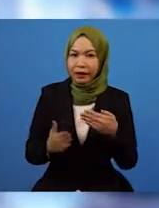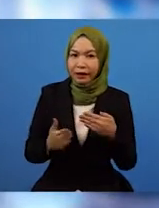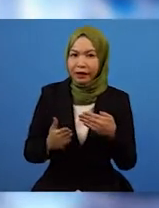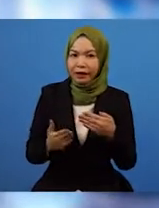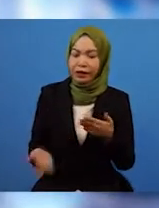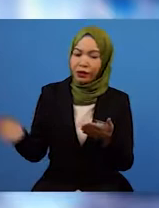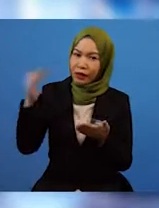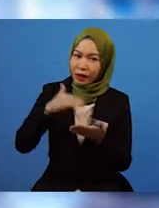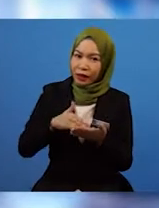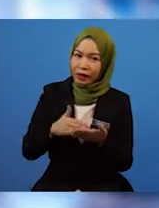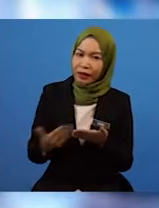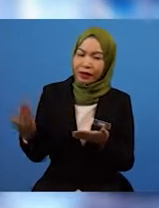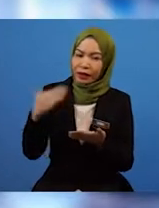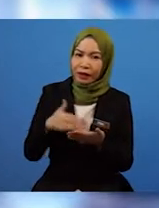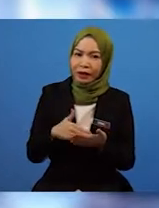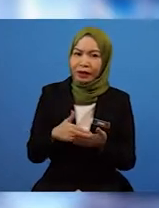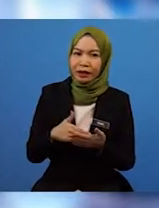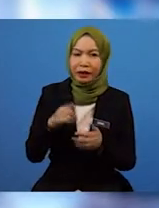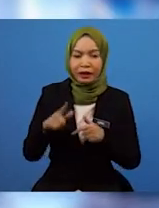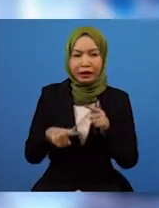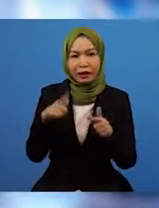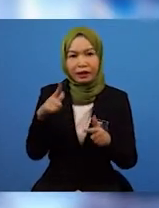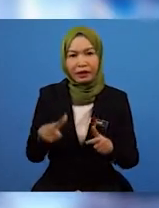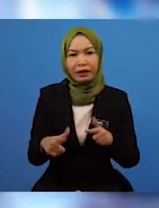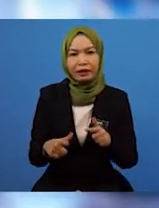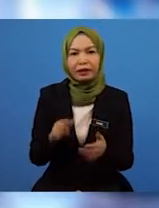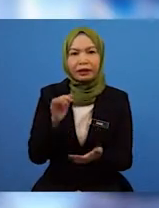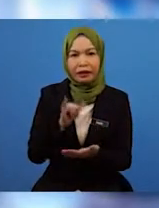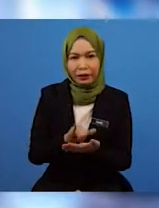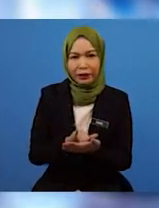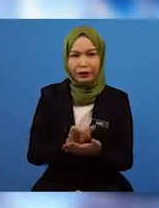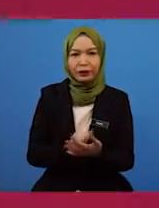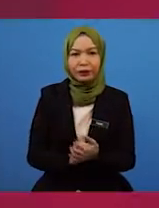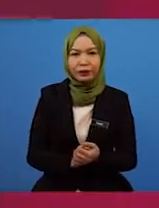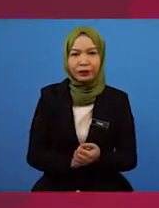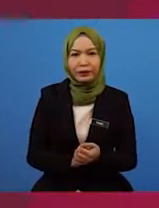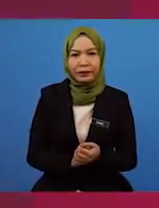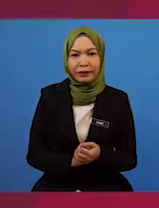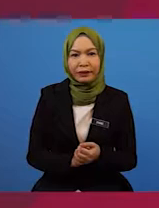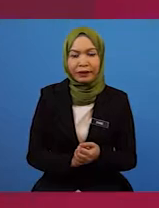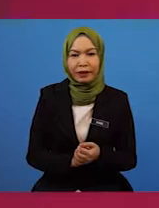ulangi langkah-langkah tadi dengan etanol, propanol dan butanol.